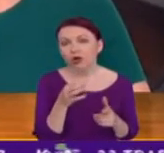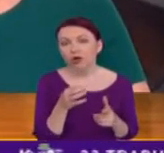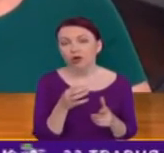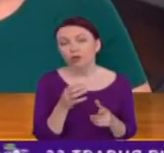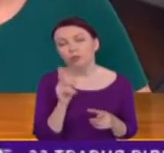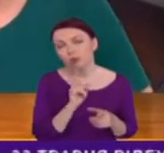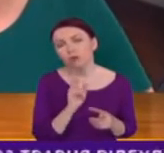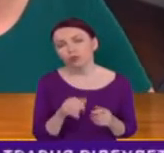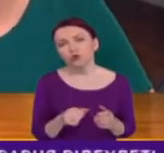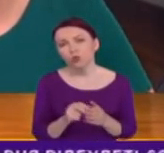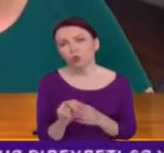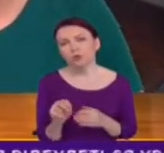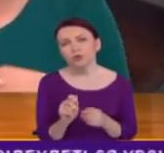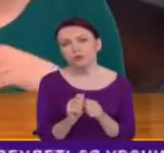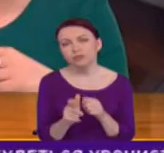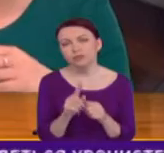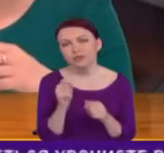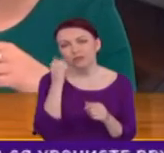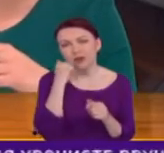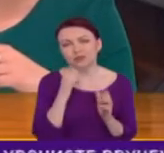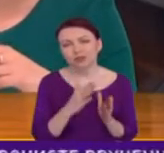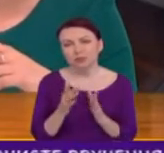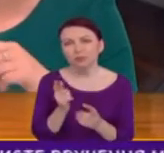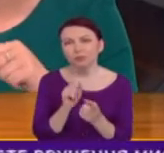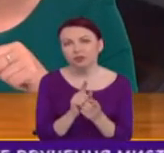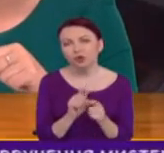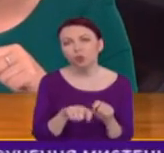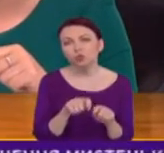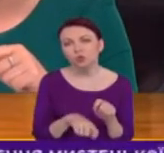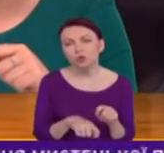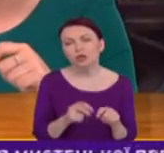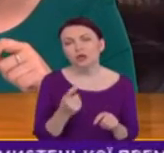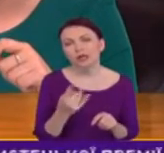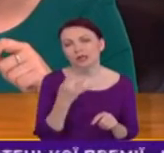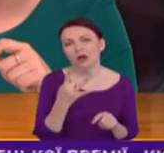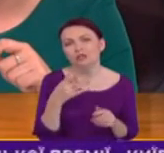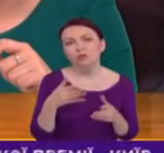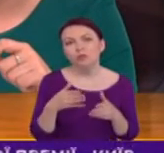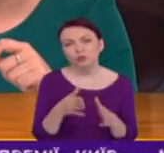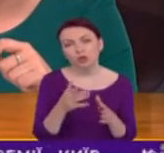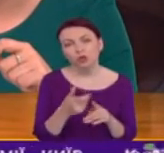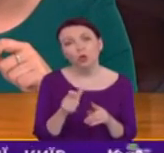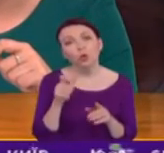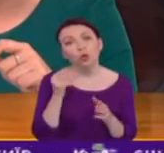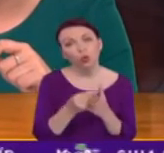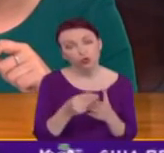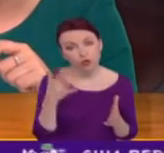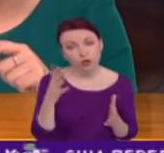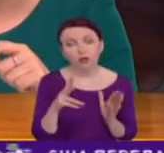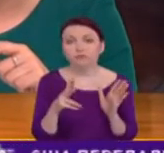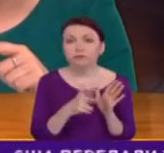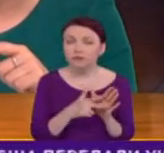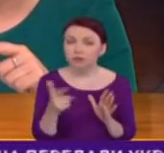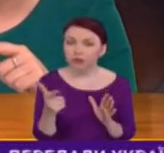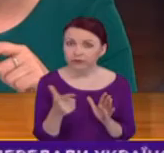вона поки що ще може за старою купити системою, так, підійти за старою, до кондуктора. Звичайно, що одноразова поїздка буде набагато дорожча, вона буде коштувати 8